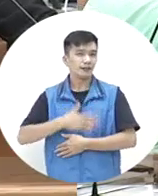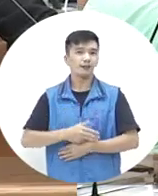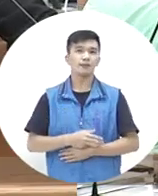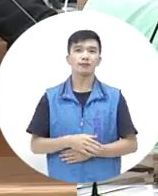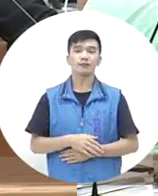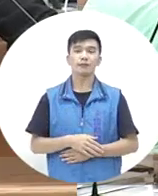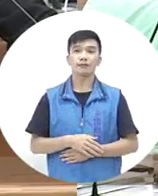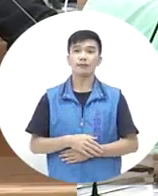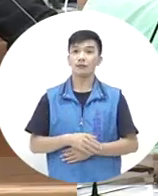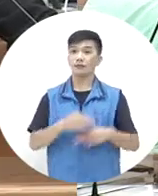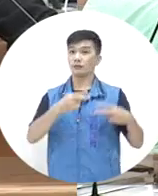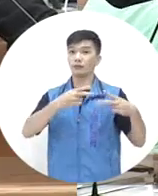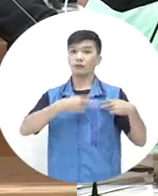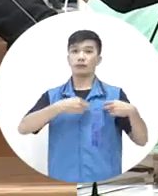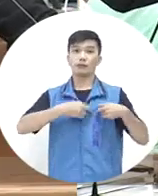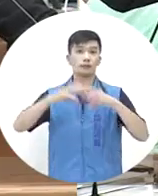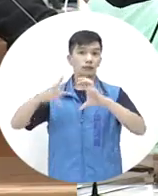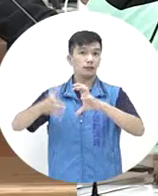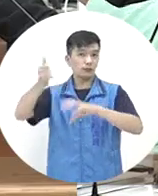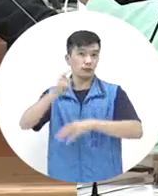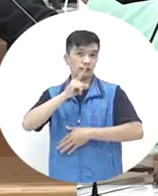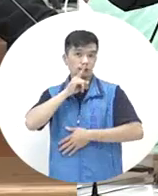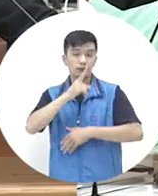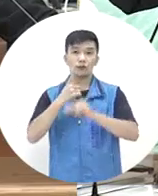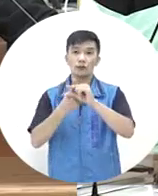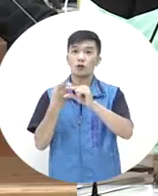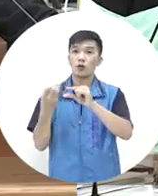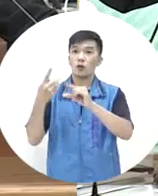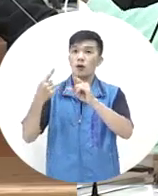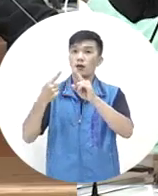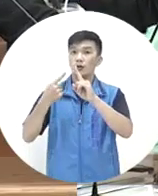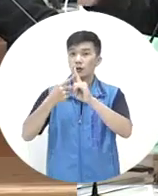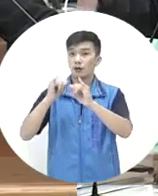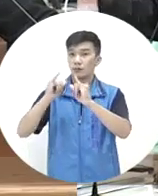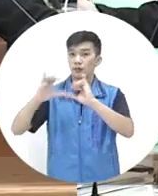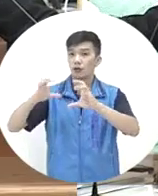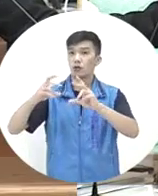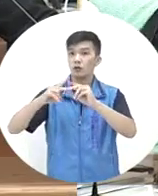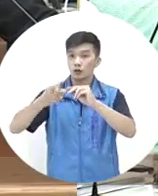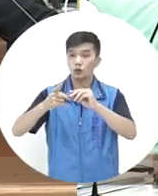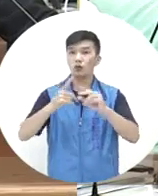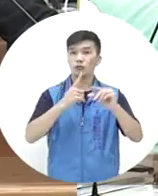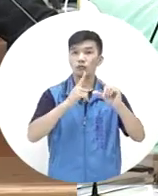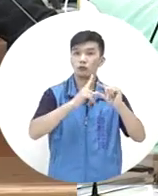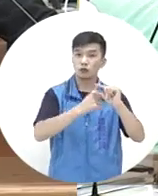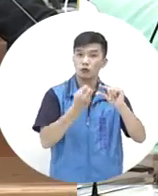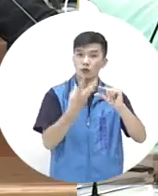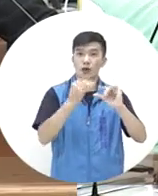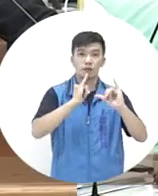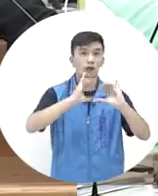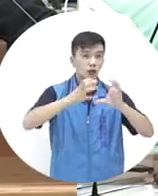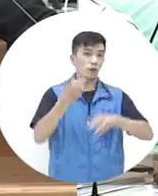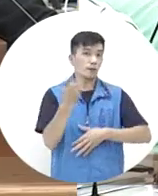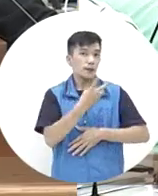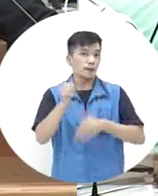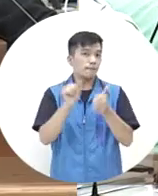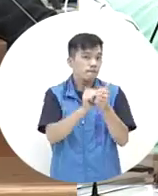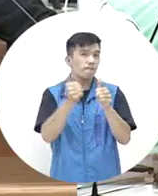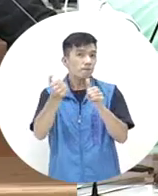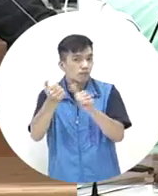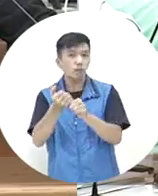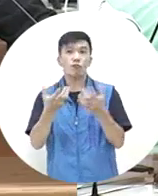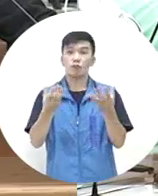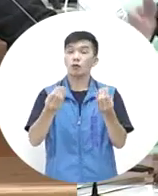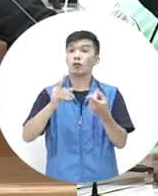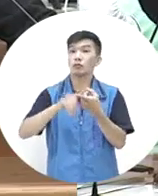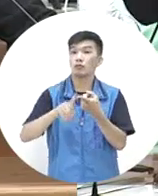蔡总统讲的中华人民共和国、中华民国互不隶属没有错嘛，对不对？ 我们都尊重。 对啊，